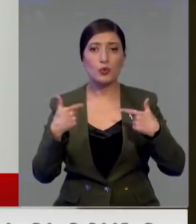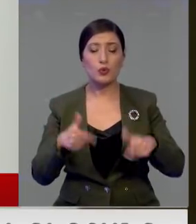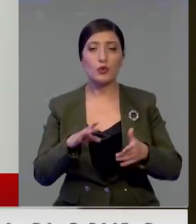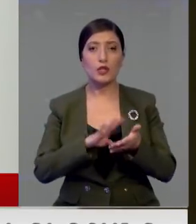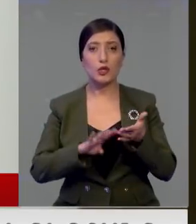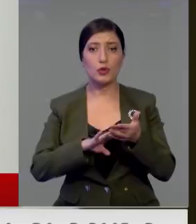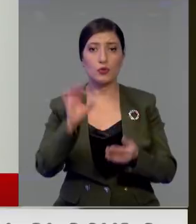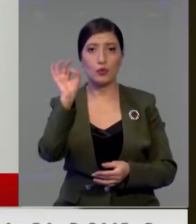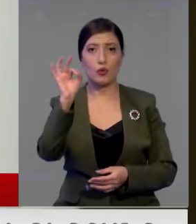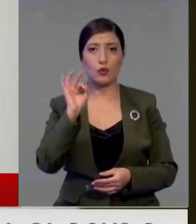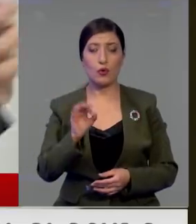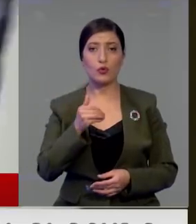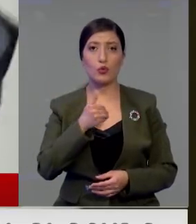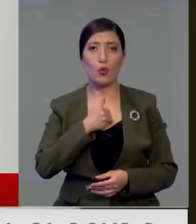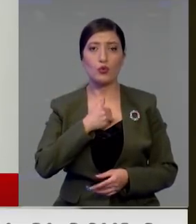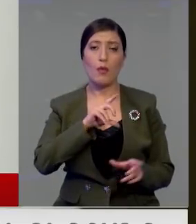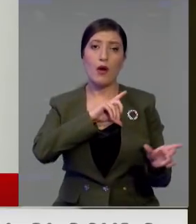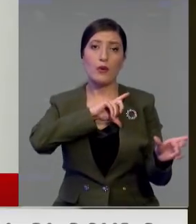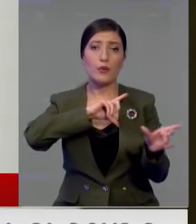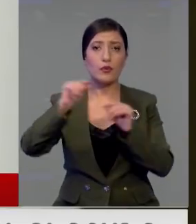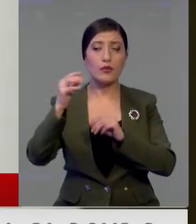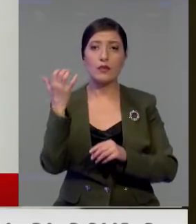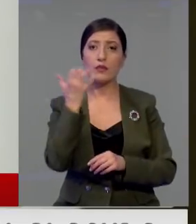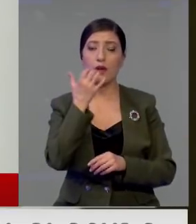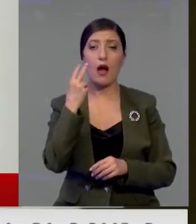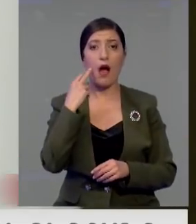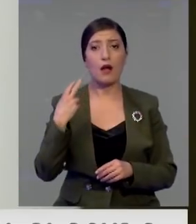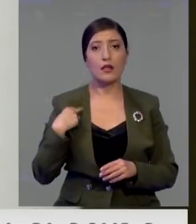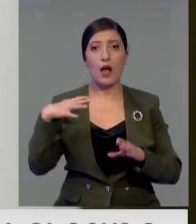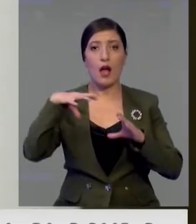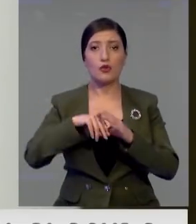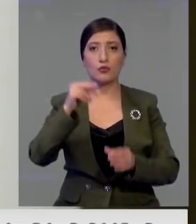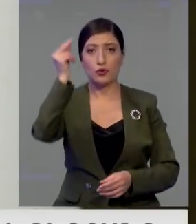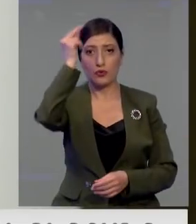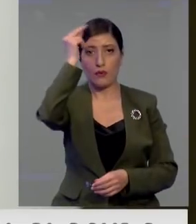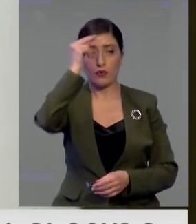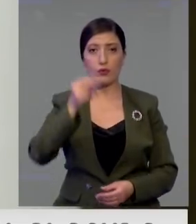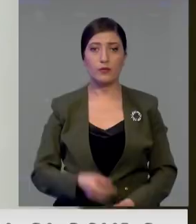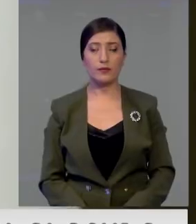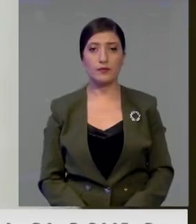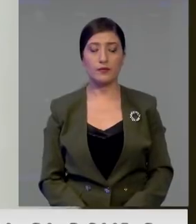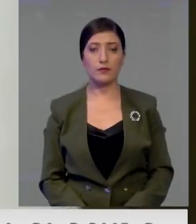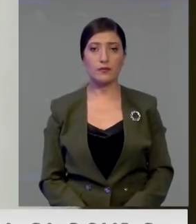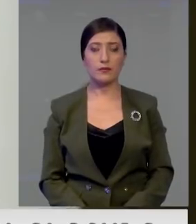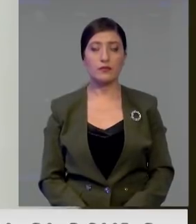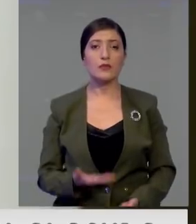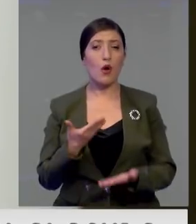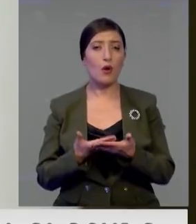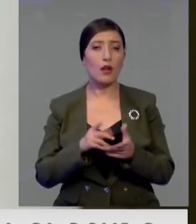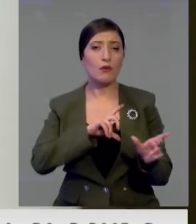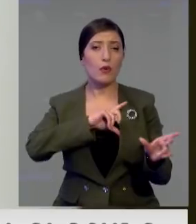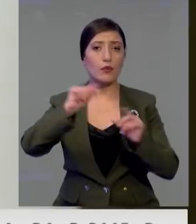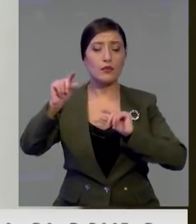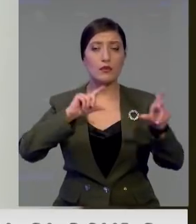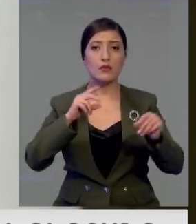գնան Արտասա Անգլիայում սովորեն։ Չեն հարցնում, այս մեր ազգի էլիտան, որ գնում Անգլիա սովորում է,